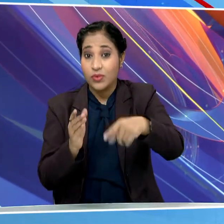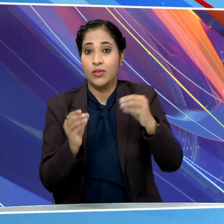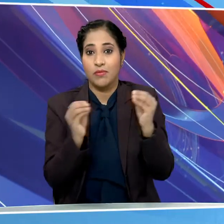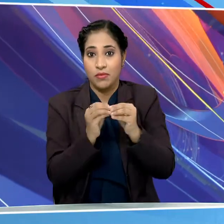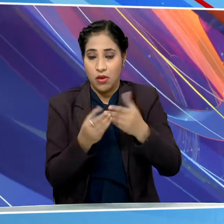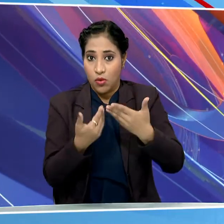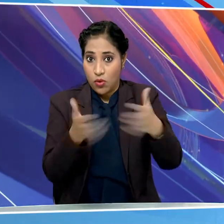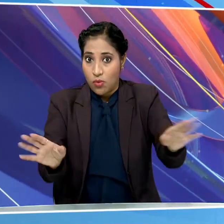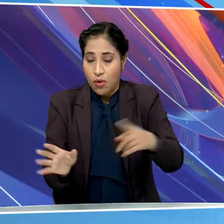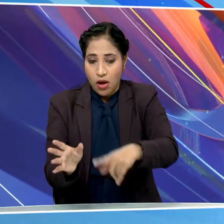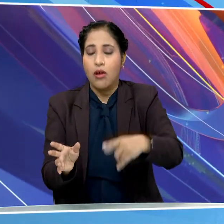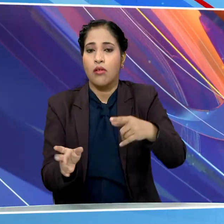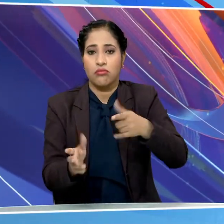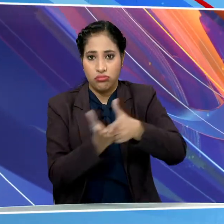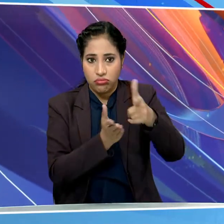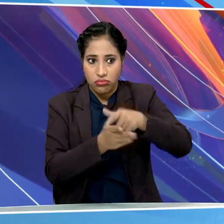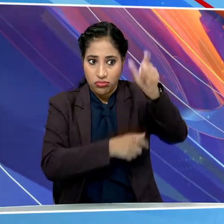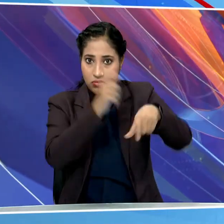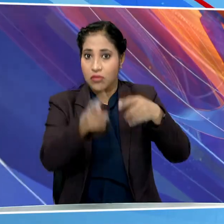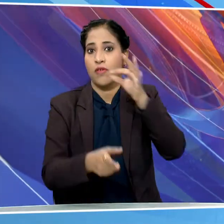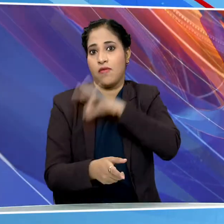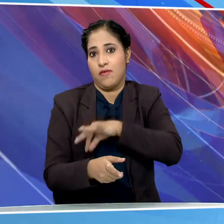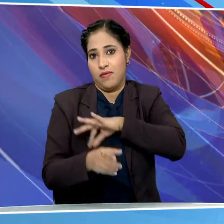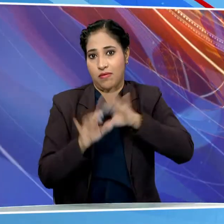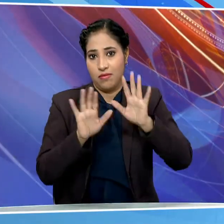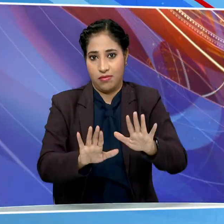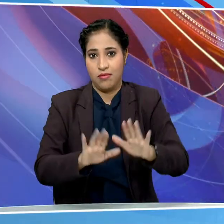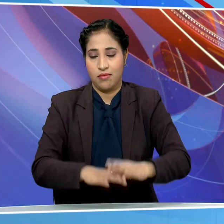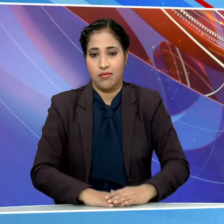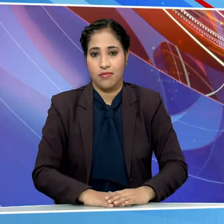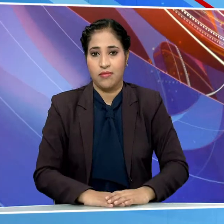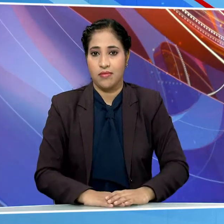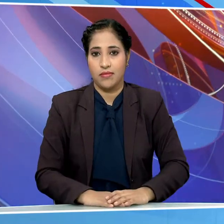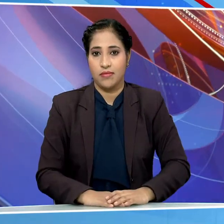खुलने से किसानों को काफी फायदा होगा।